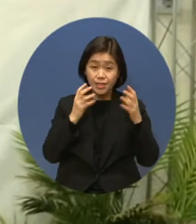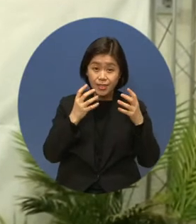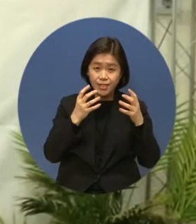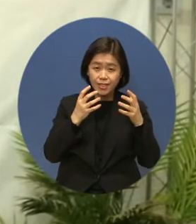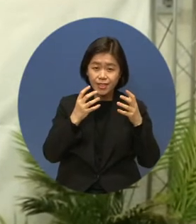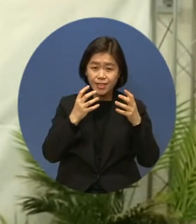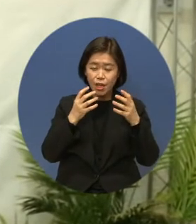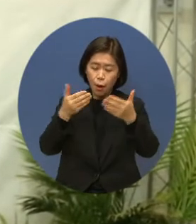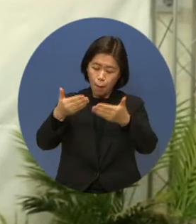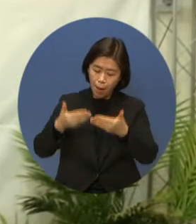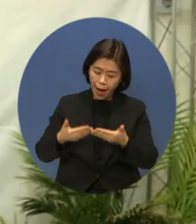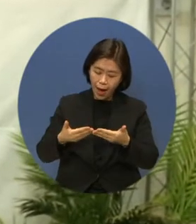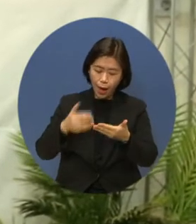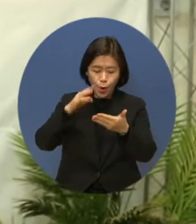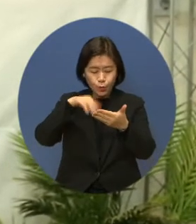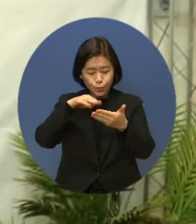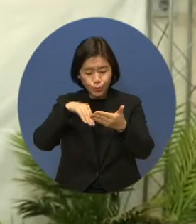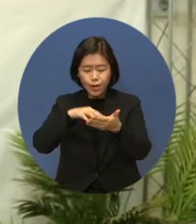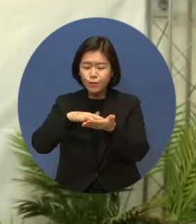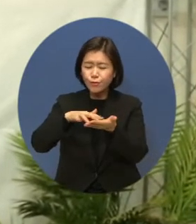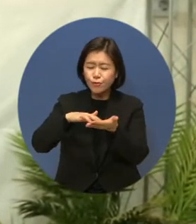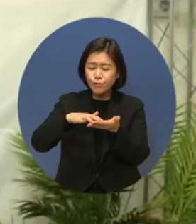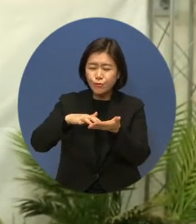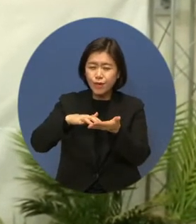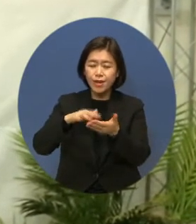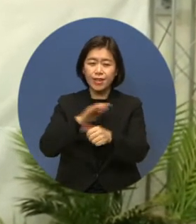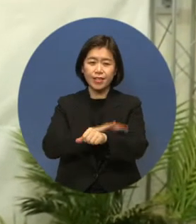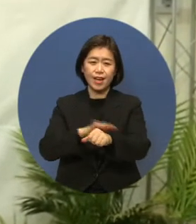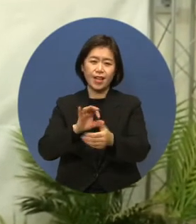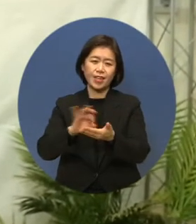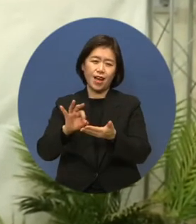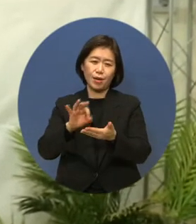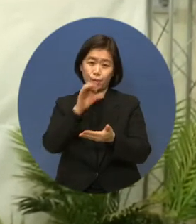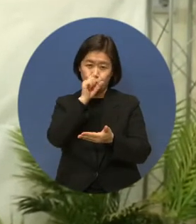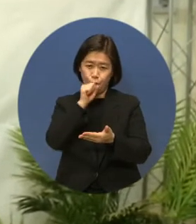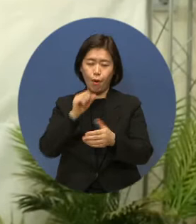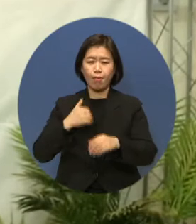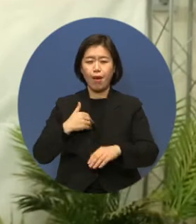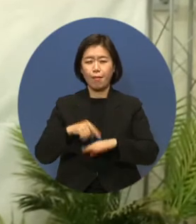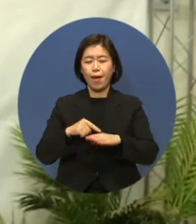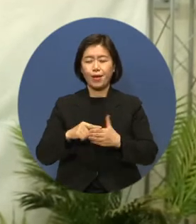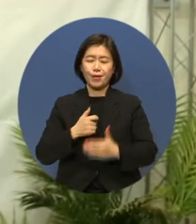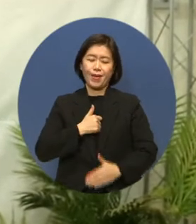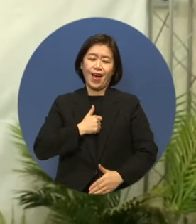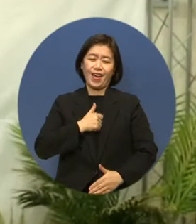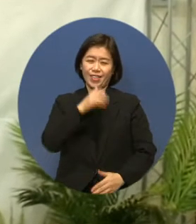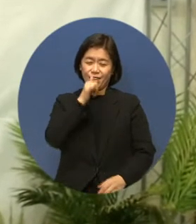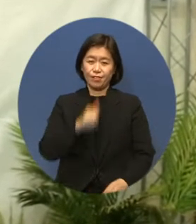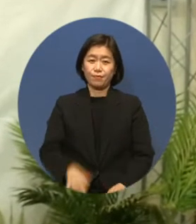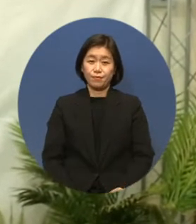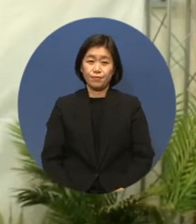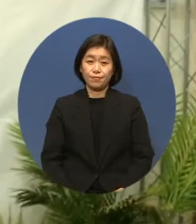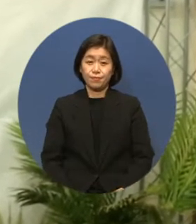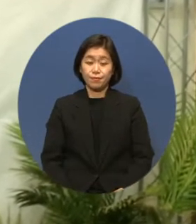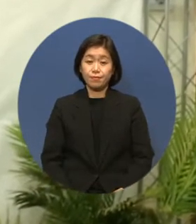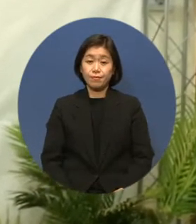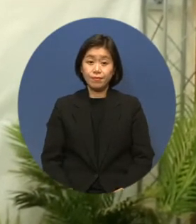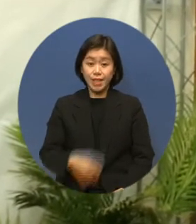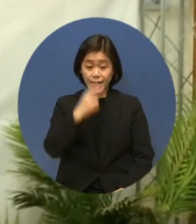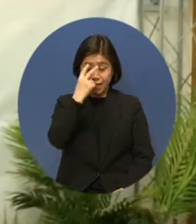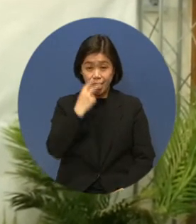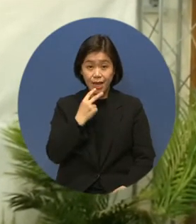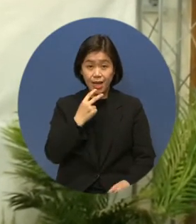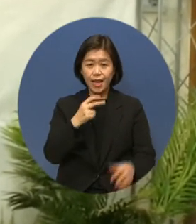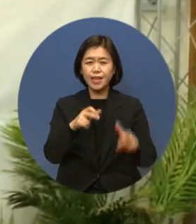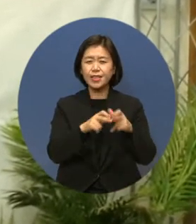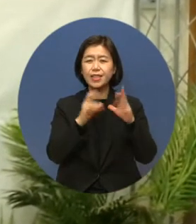재미있게 읽었으면 좋겠고 약간 저의 마음은 약간 뿌듯해요. 이제 이용할 친구들한테 혹시 하고